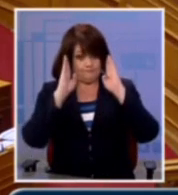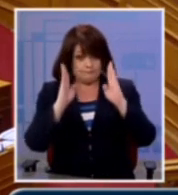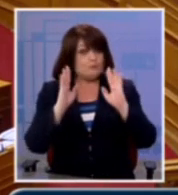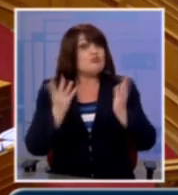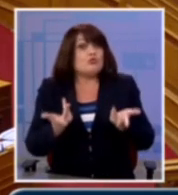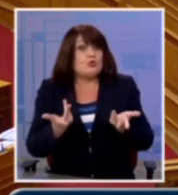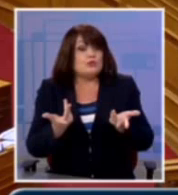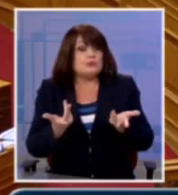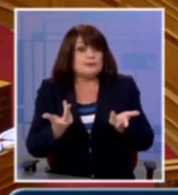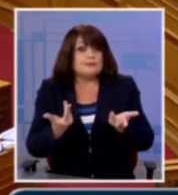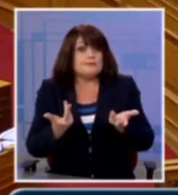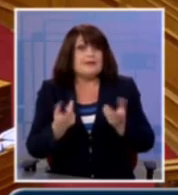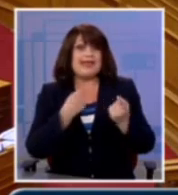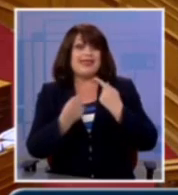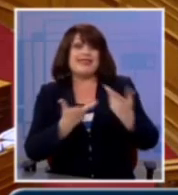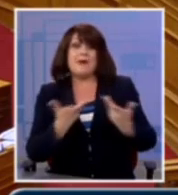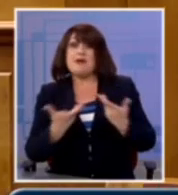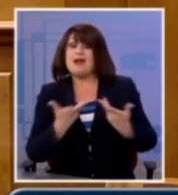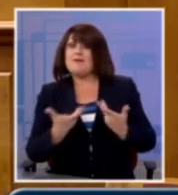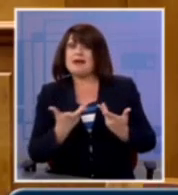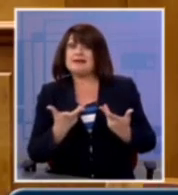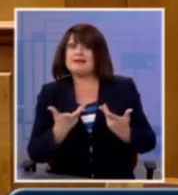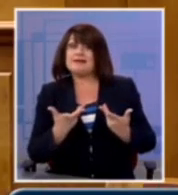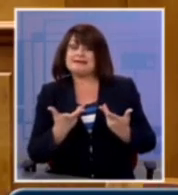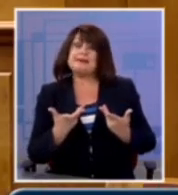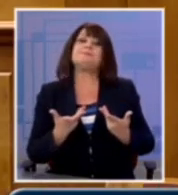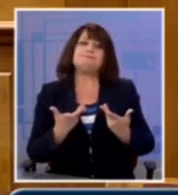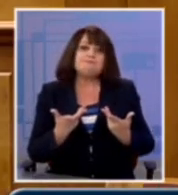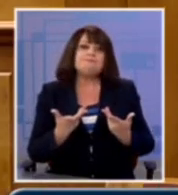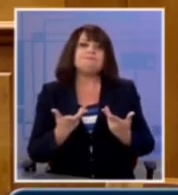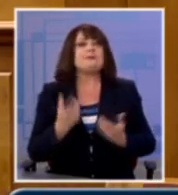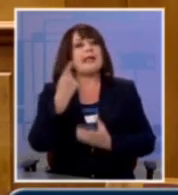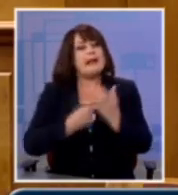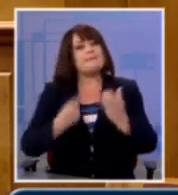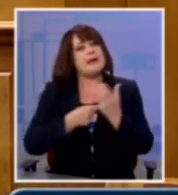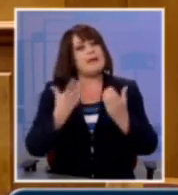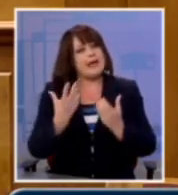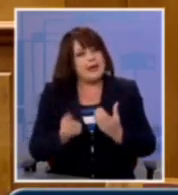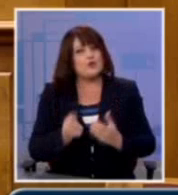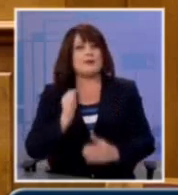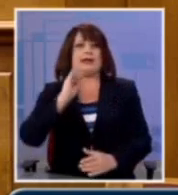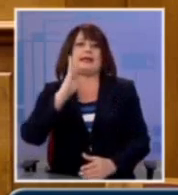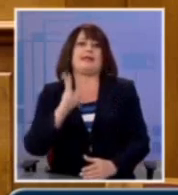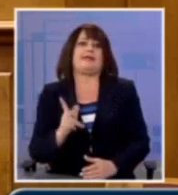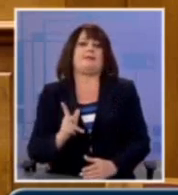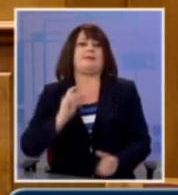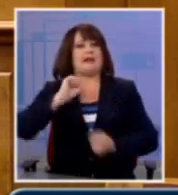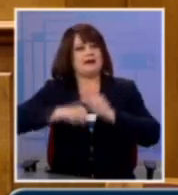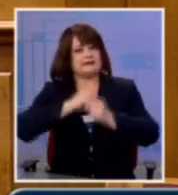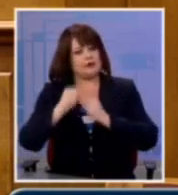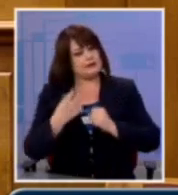μας στην διαπραγμάτευση δημιούργησε ελλείμματα στην καθημερινή